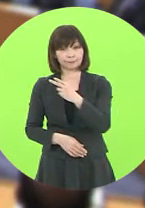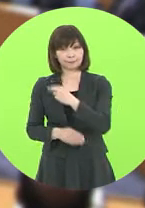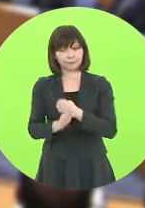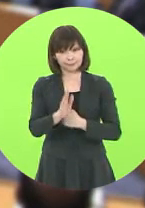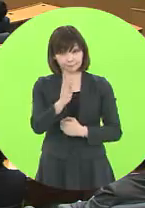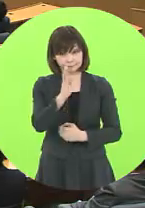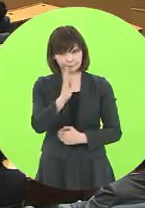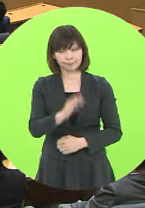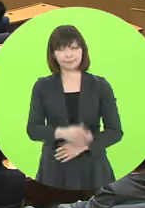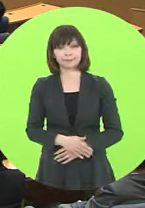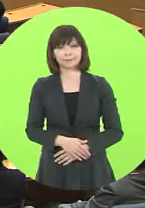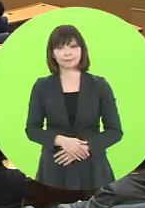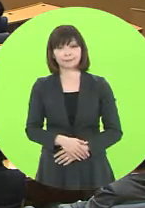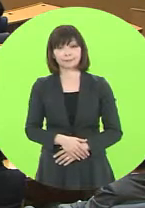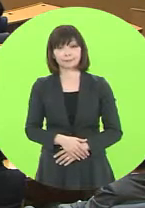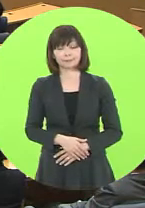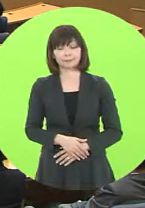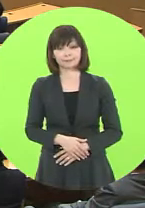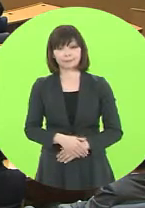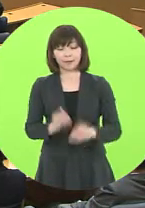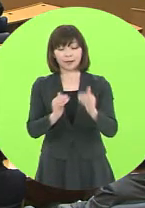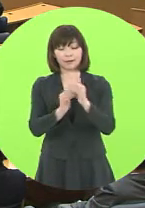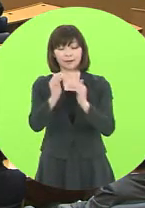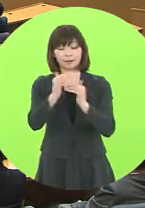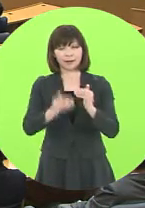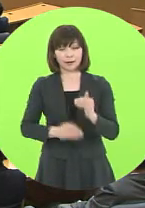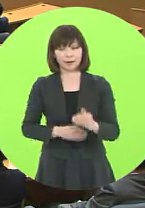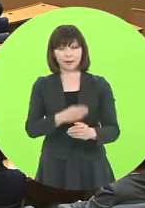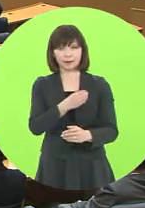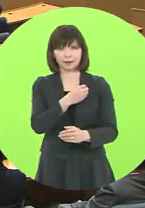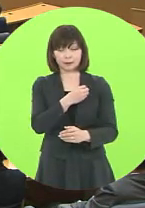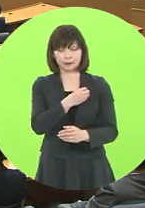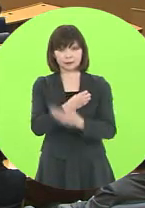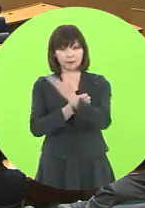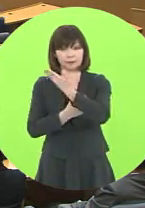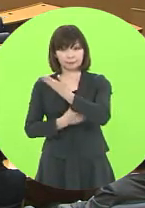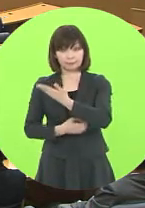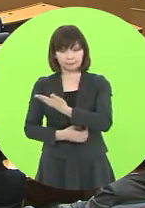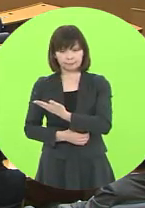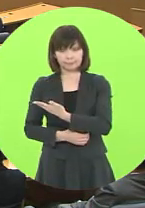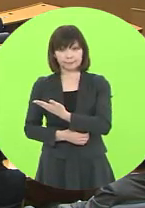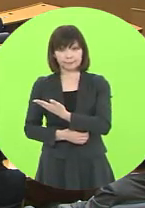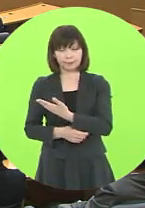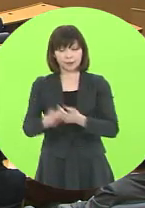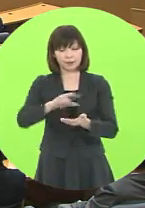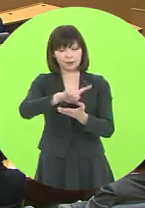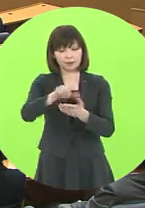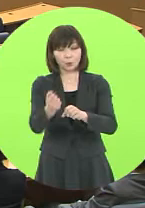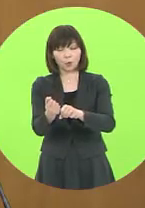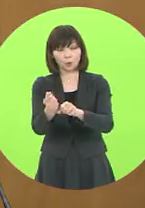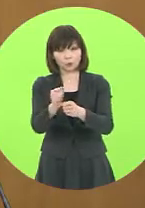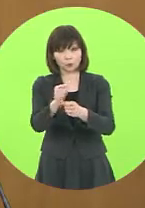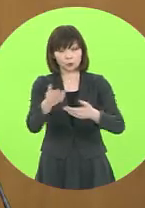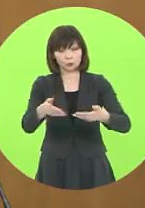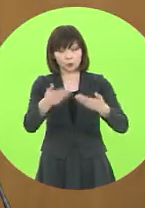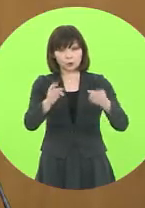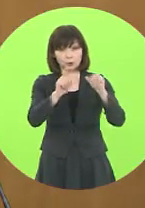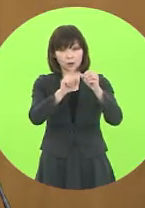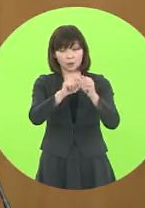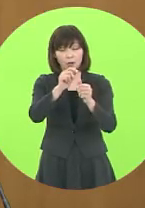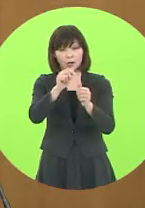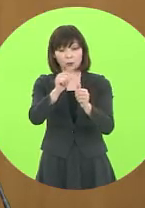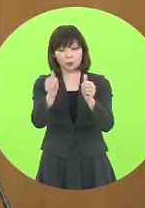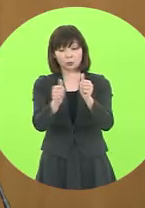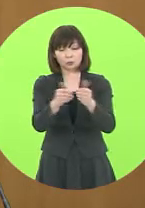。 竹原議員はご覧の質問と、地方創生に向けた副業人材